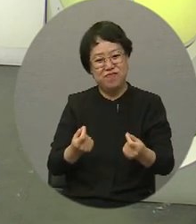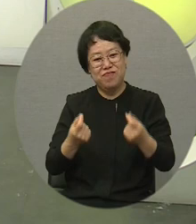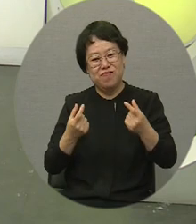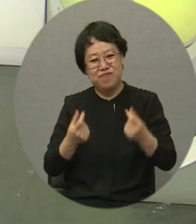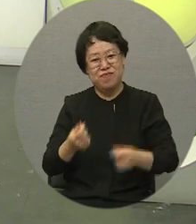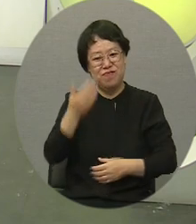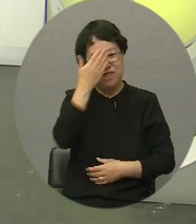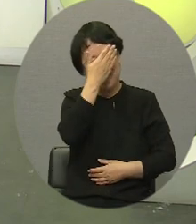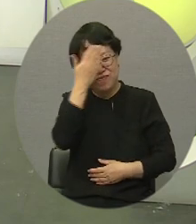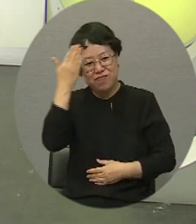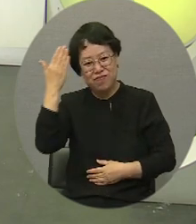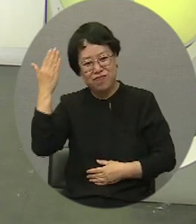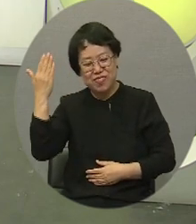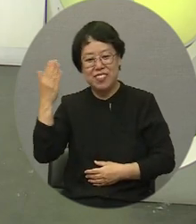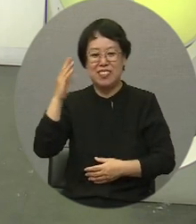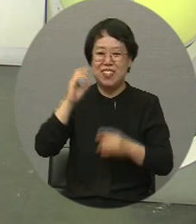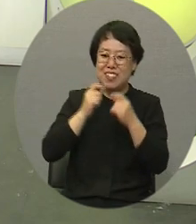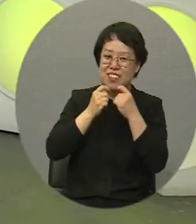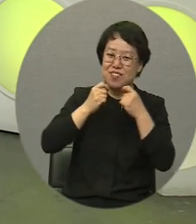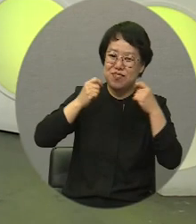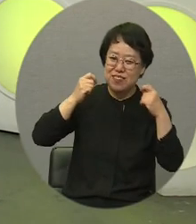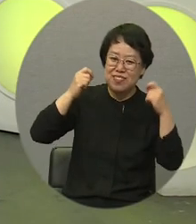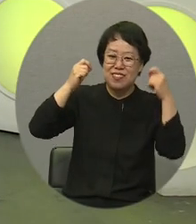청춘은 싱글벙글